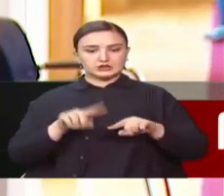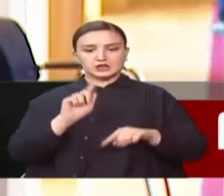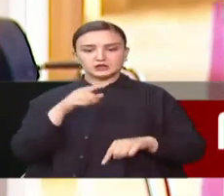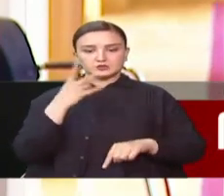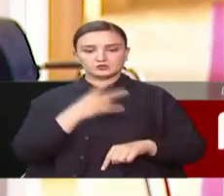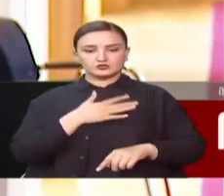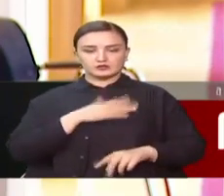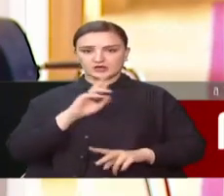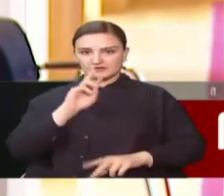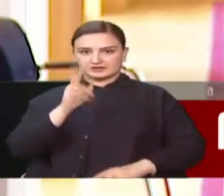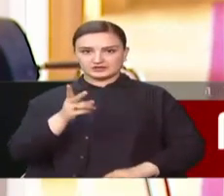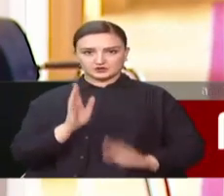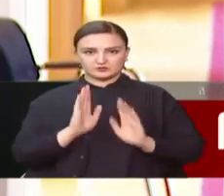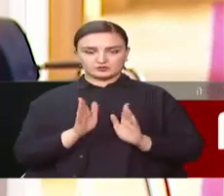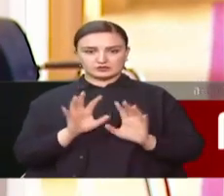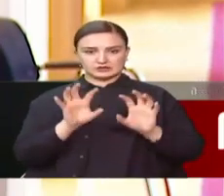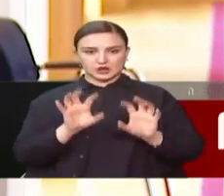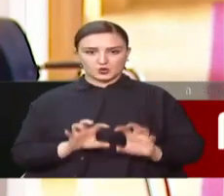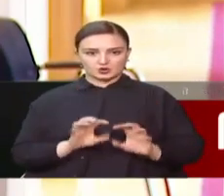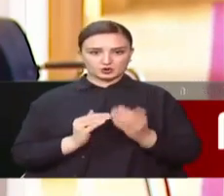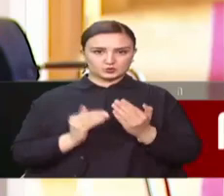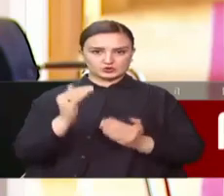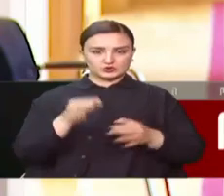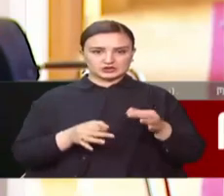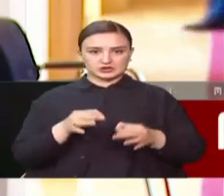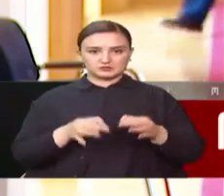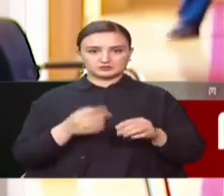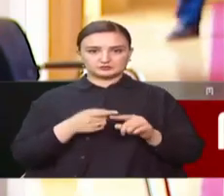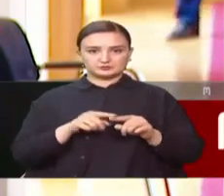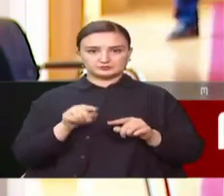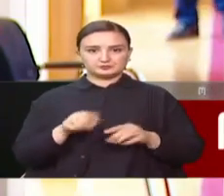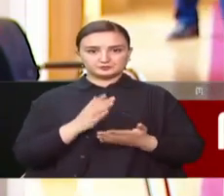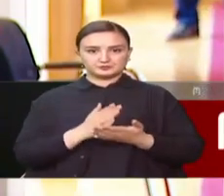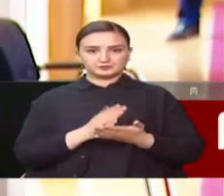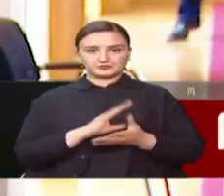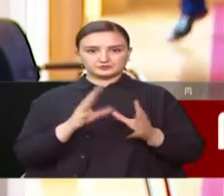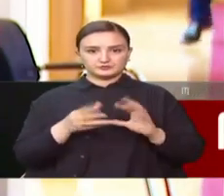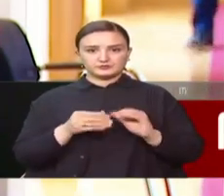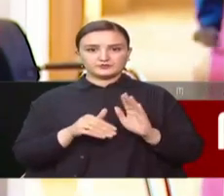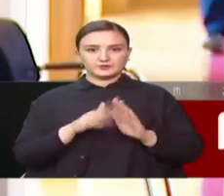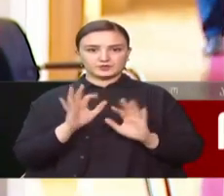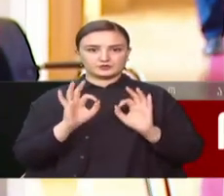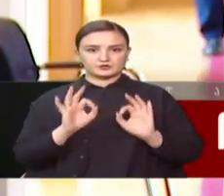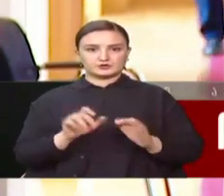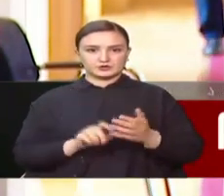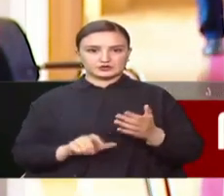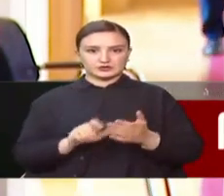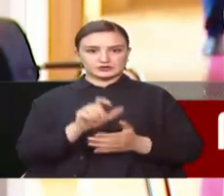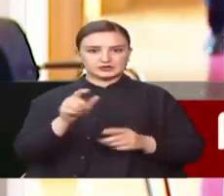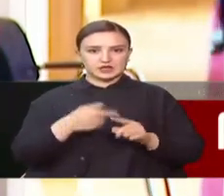Чунгава сочинил там с такой конституцией, с Асамартлоши, рад с Мимачниаром, Арис Хойлазов, Промарте Булик, Зайхлам,